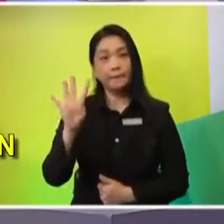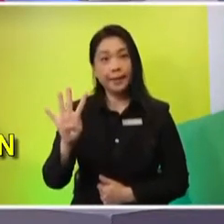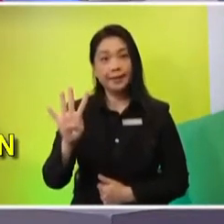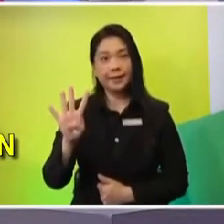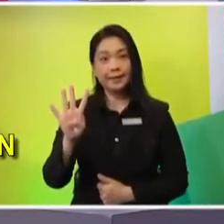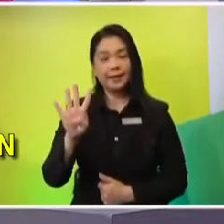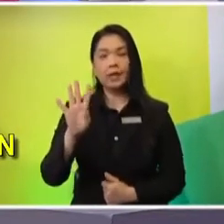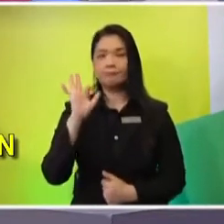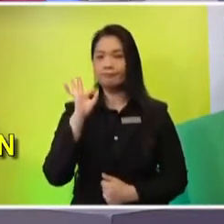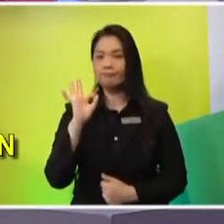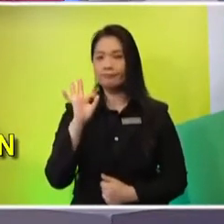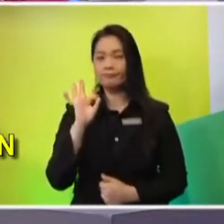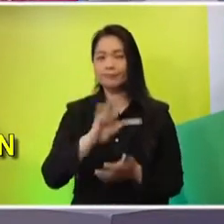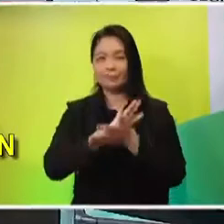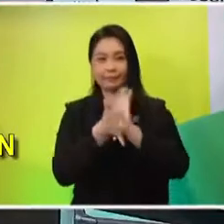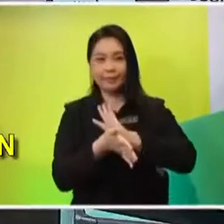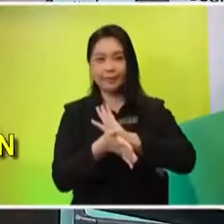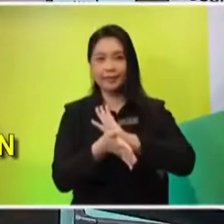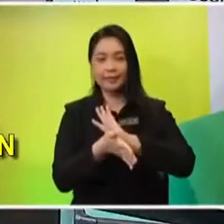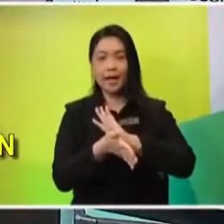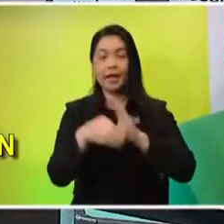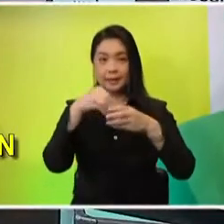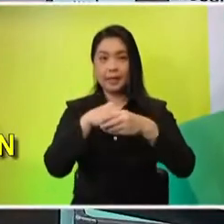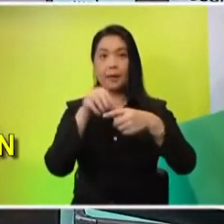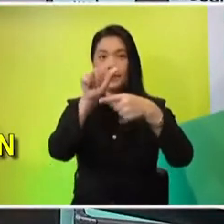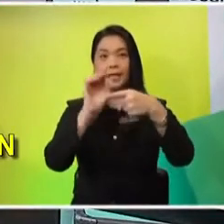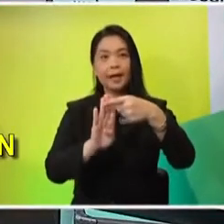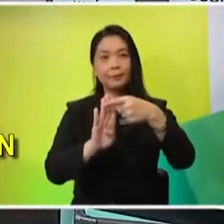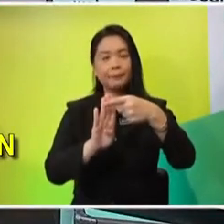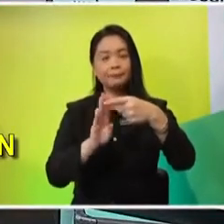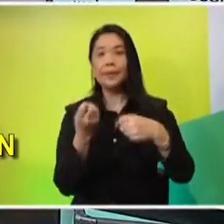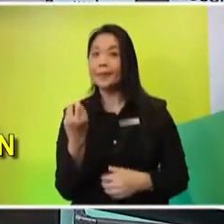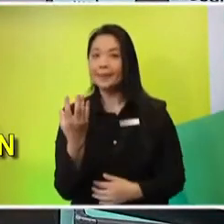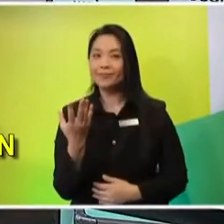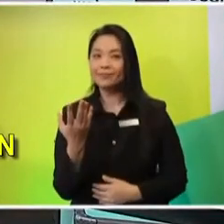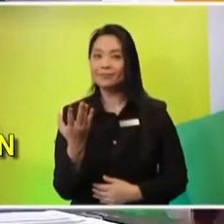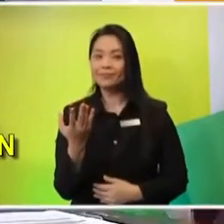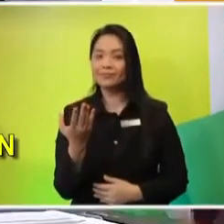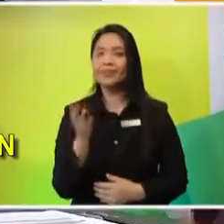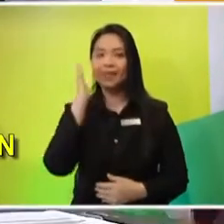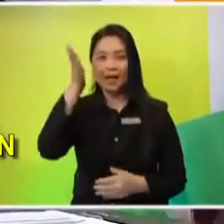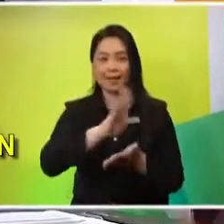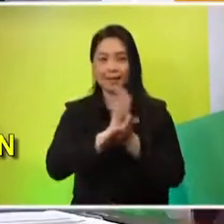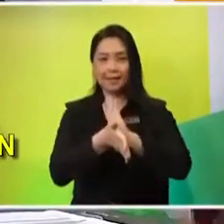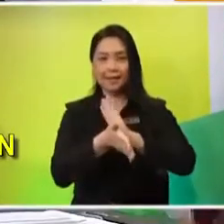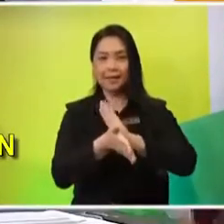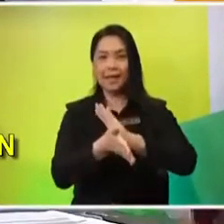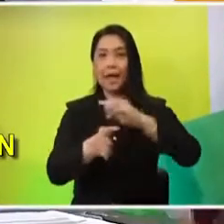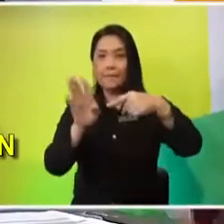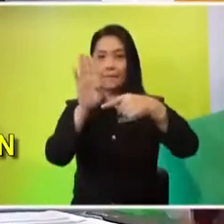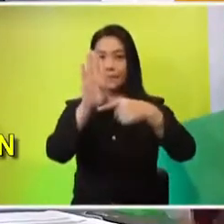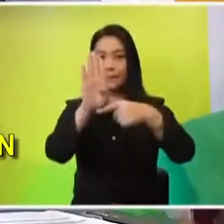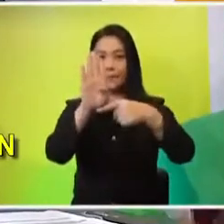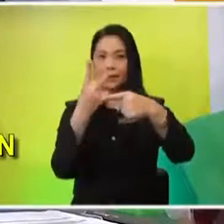1, 2, 3, 4. Okey, jadi? Jadi. Dalam pecahannya berapa? Dalam pecahan, dia akan jadi 4